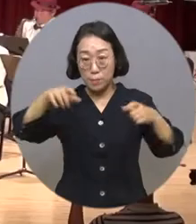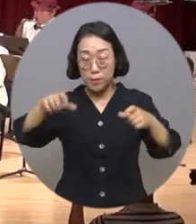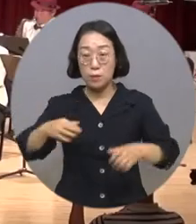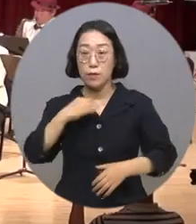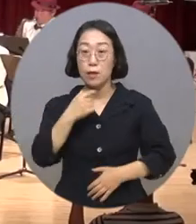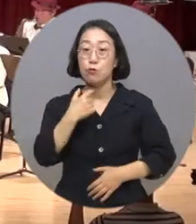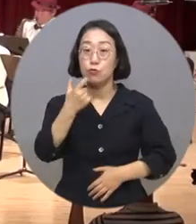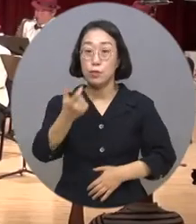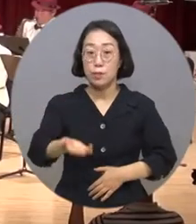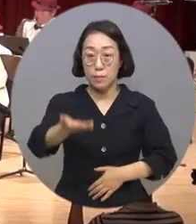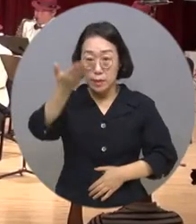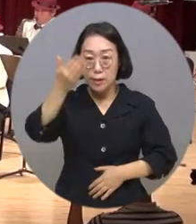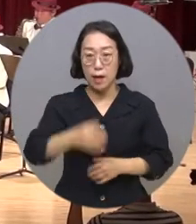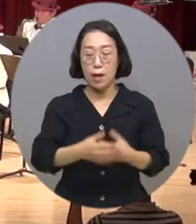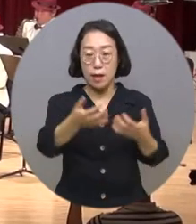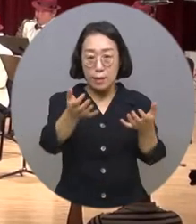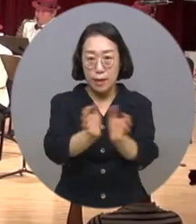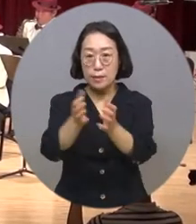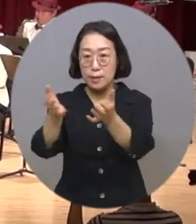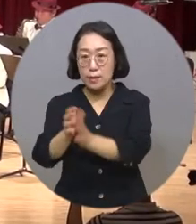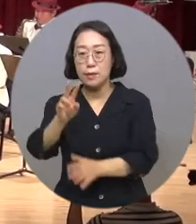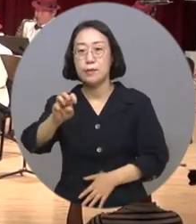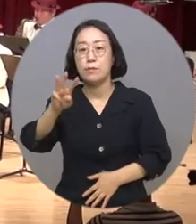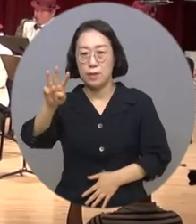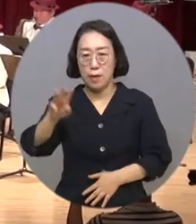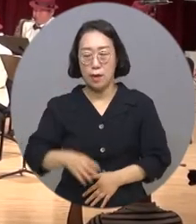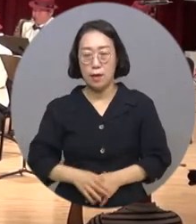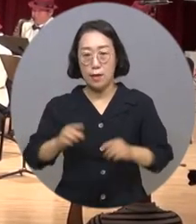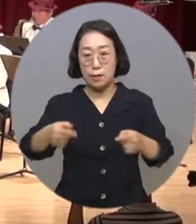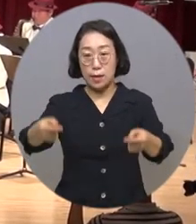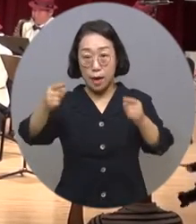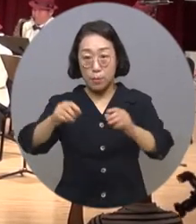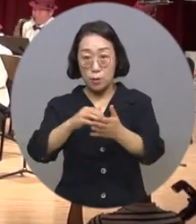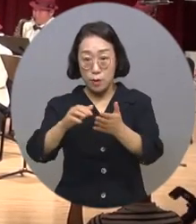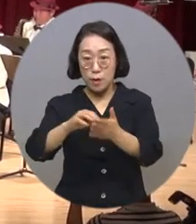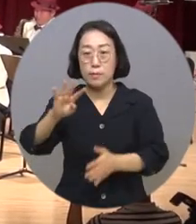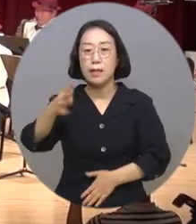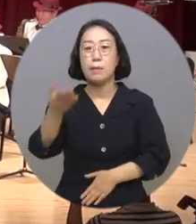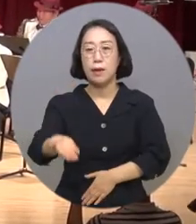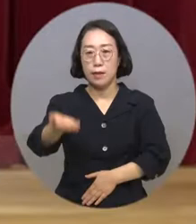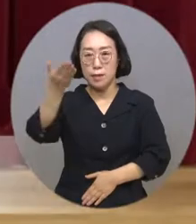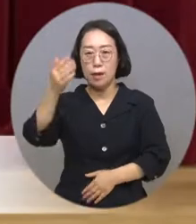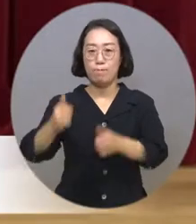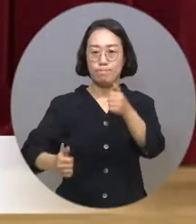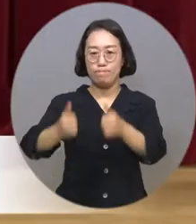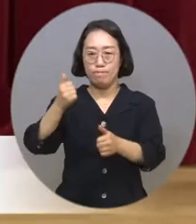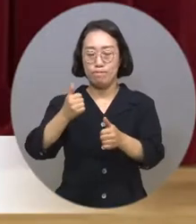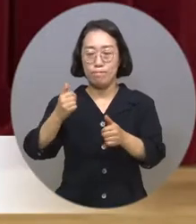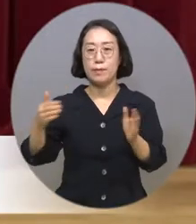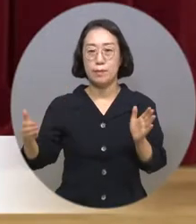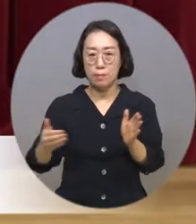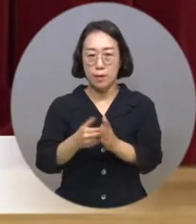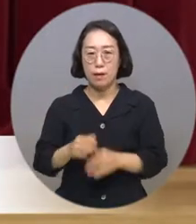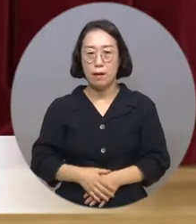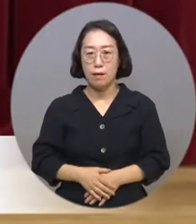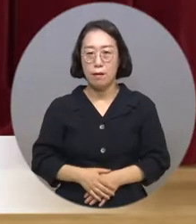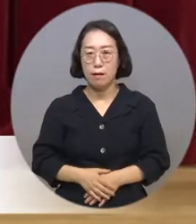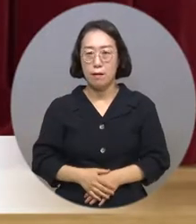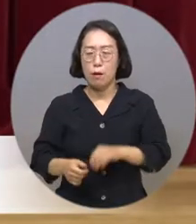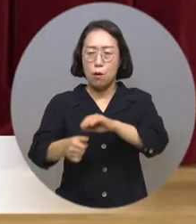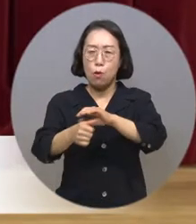어르신 문화예술 공연단체 23팀, 참여자 400여 명이 열띤 경연을 벌였습니다. 코로나 때문에